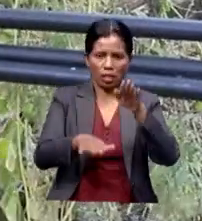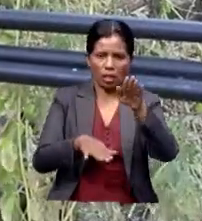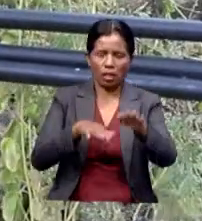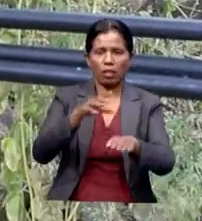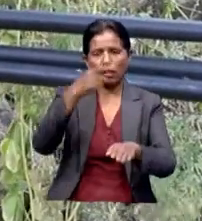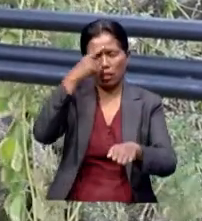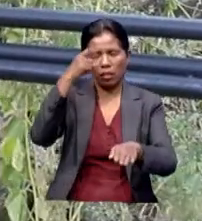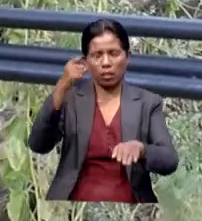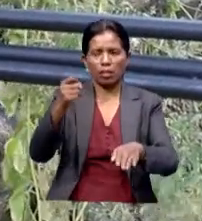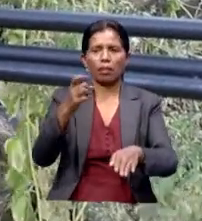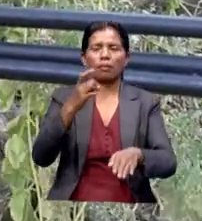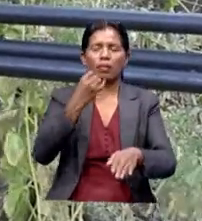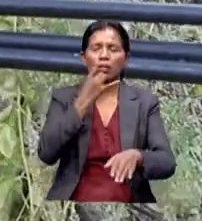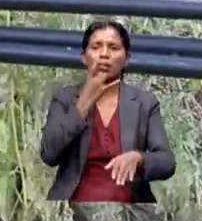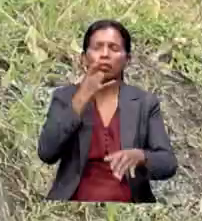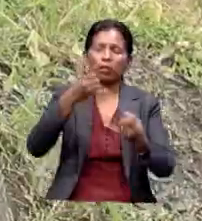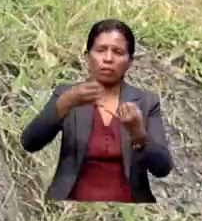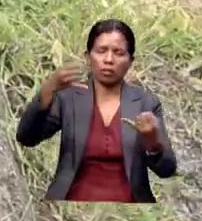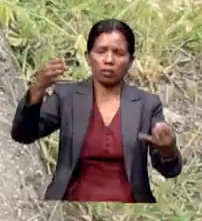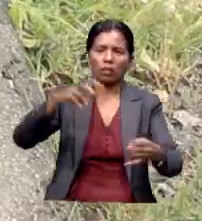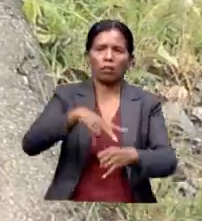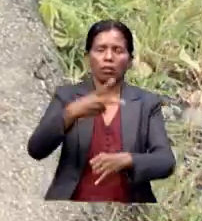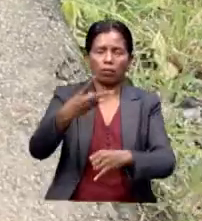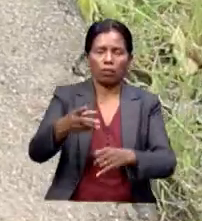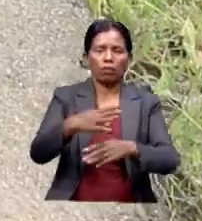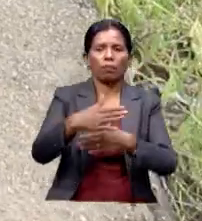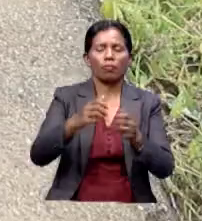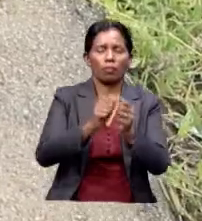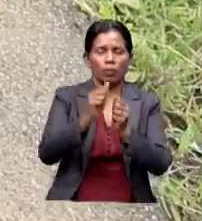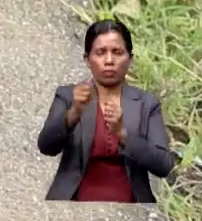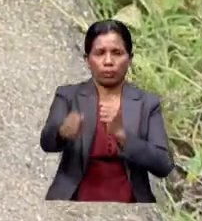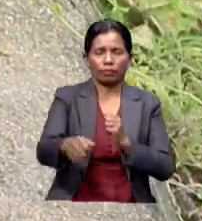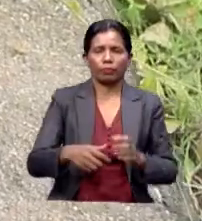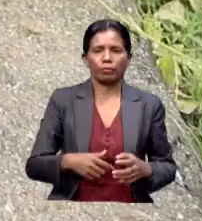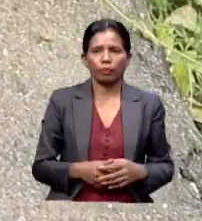tamba fiu eletricidade ne be monu barai kuaze metru atus rua.